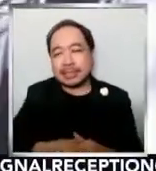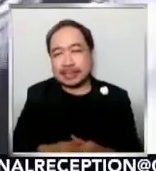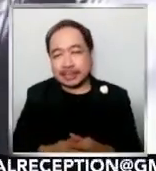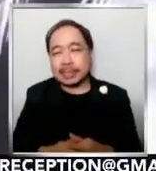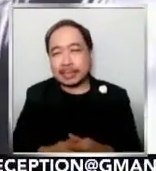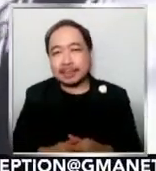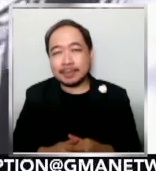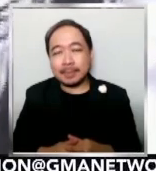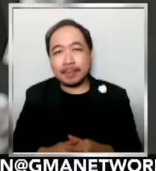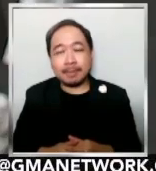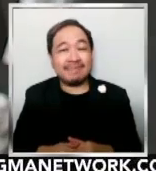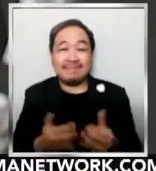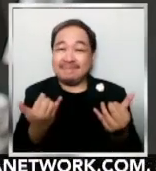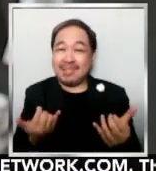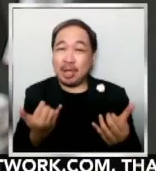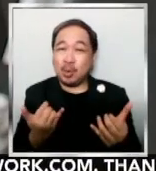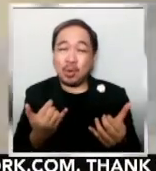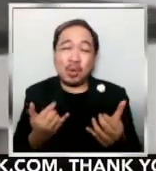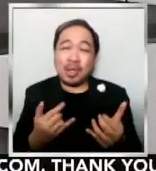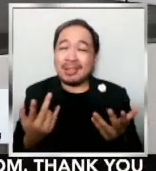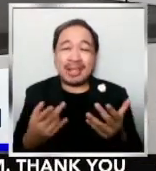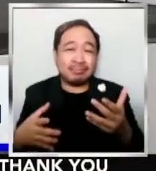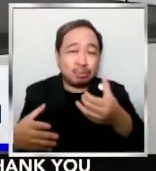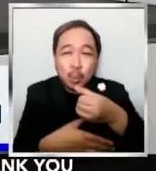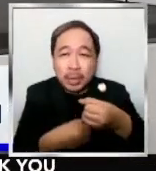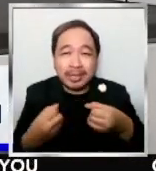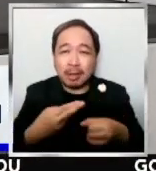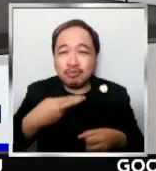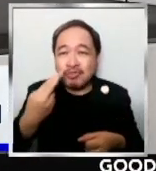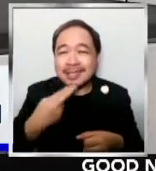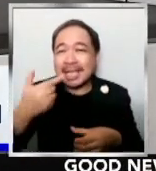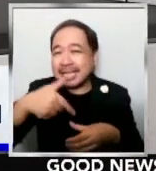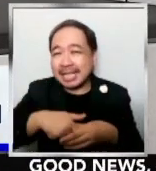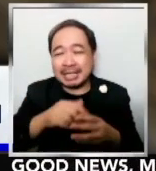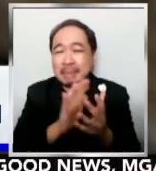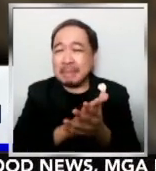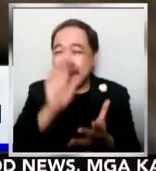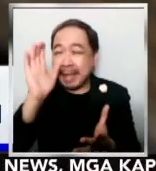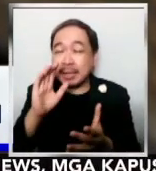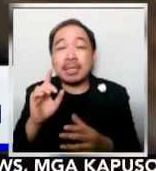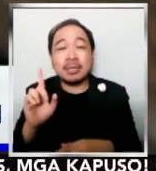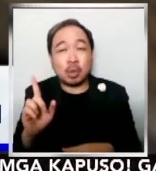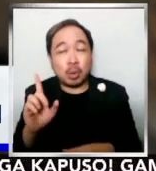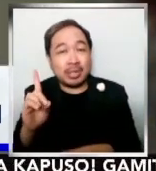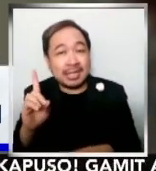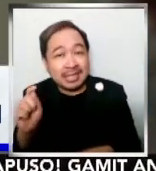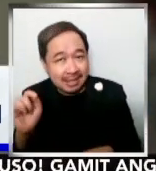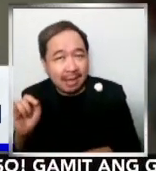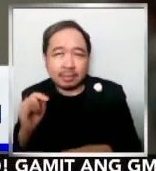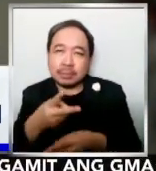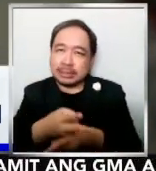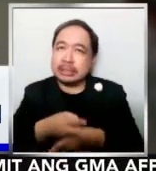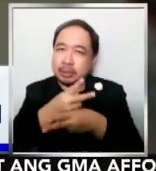Ngayong mataas ang presyo ng trigo at pati ng petrolyo, nagiging maingat raw ang Department of Trade and Industry sa hirit ng manufacturers na taas presyo